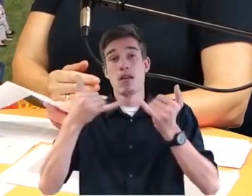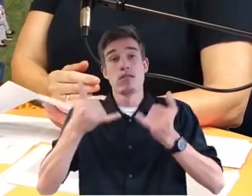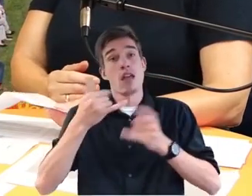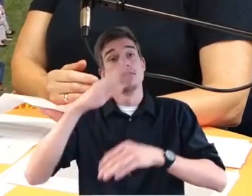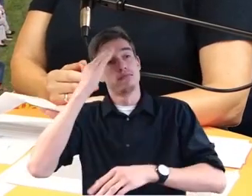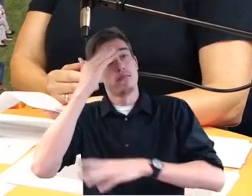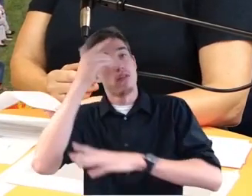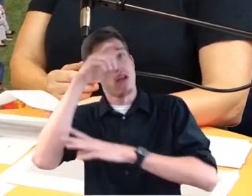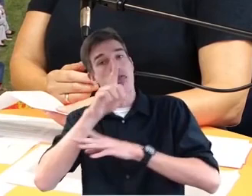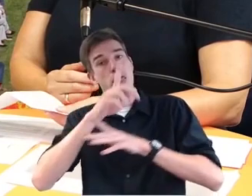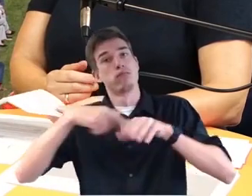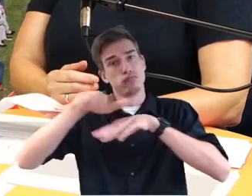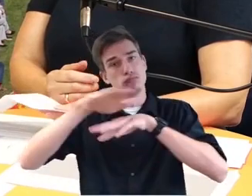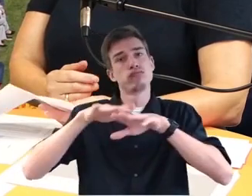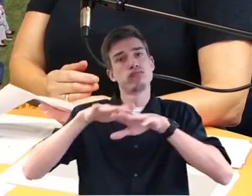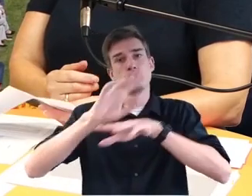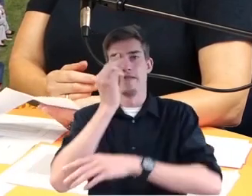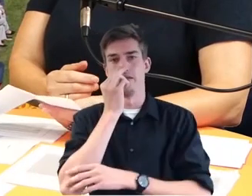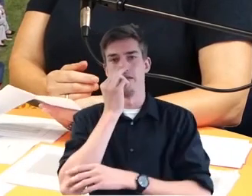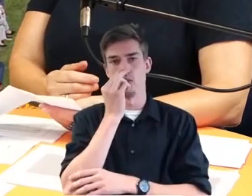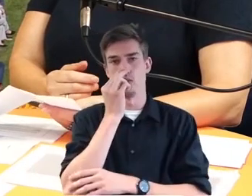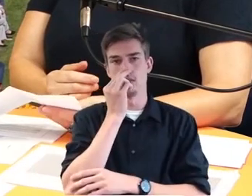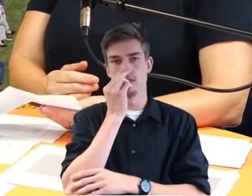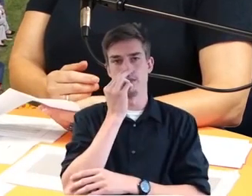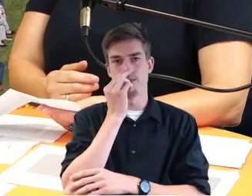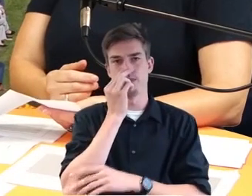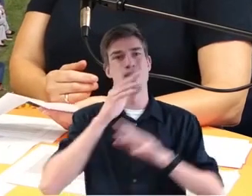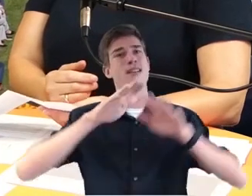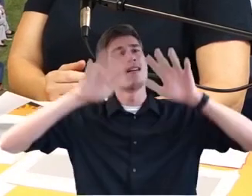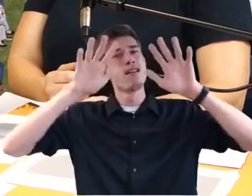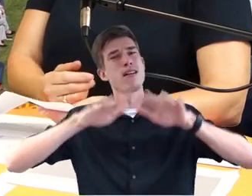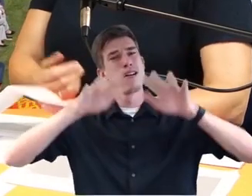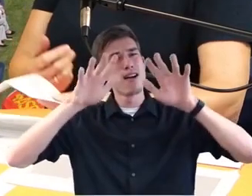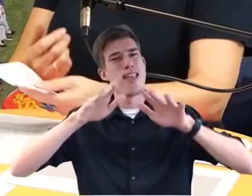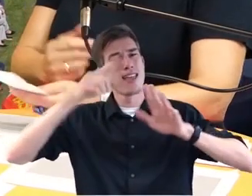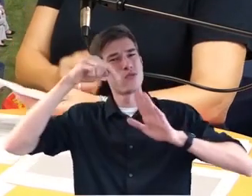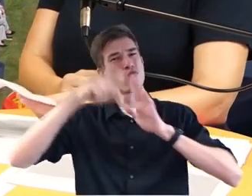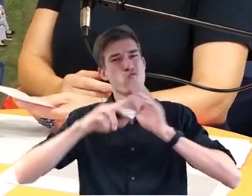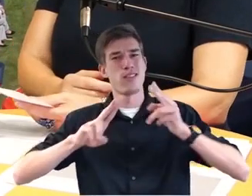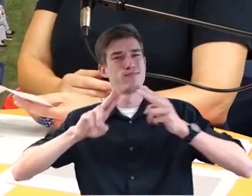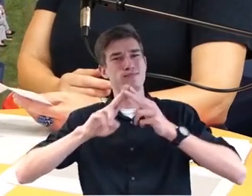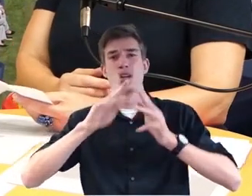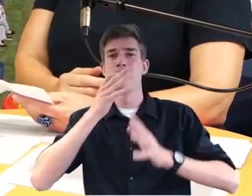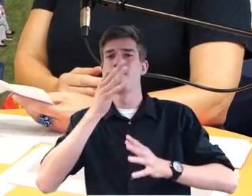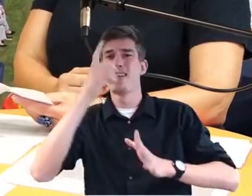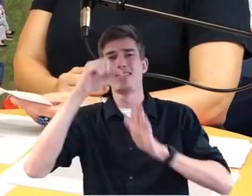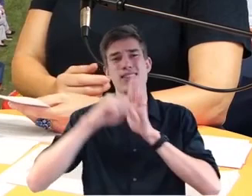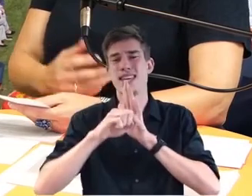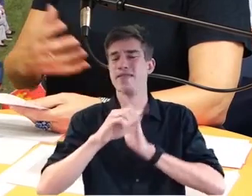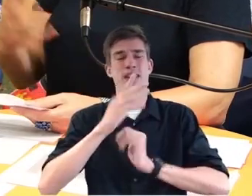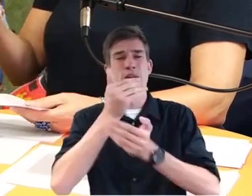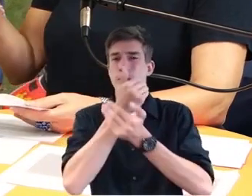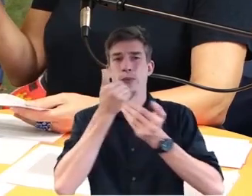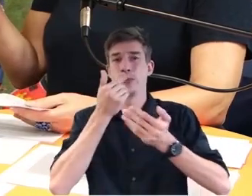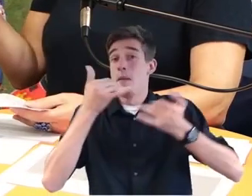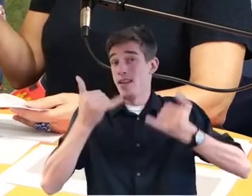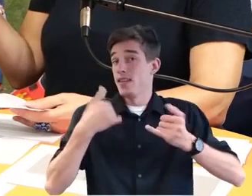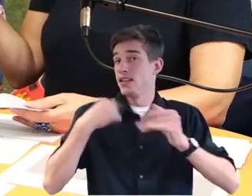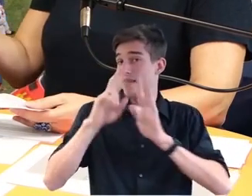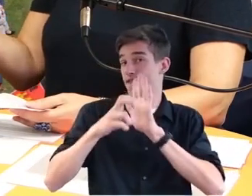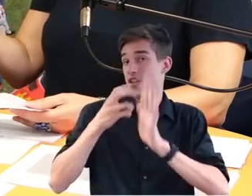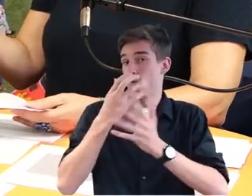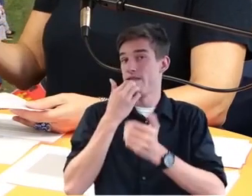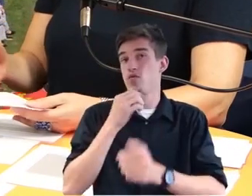aussehen. Was wir wegen des Regens als Frage unten jetzt auch nicht mehr behandelt haben, war eben auch, was ist denn auch